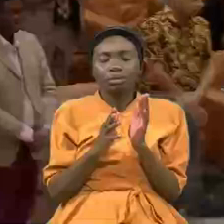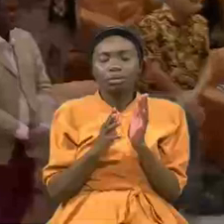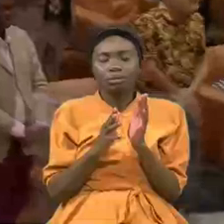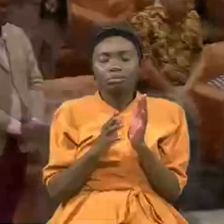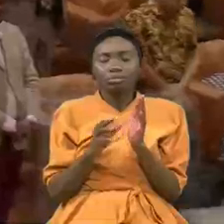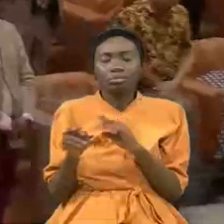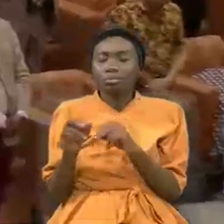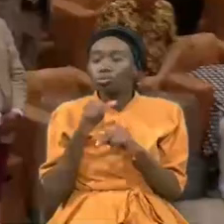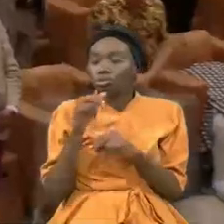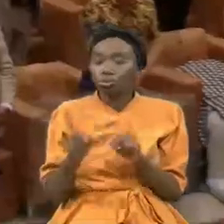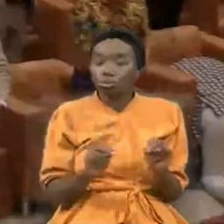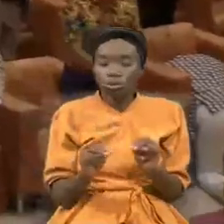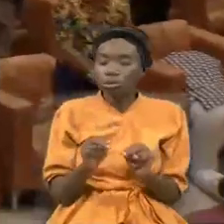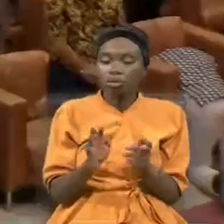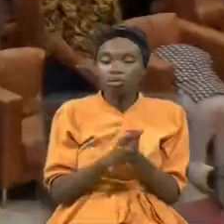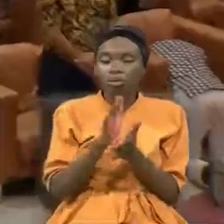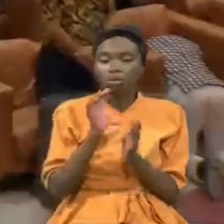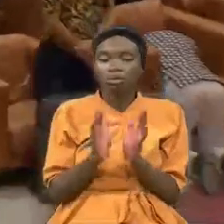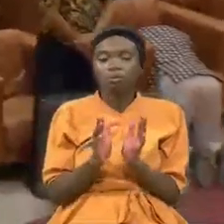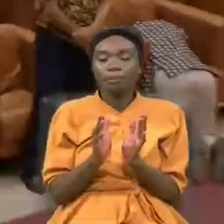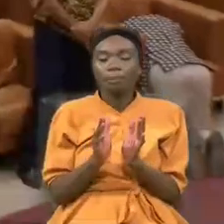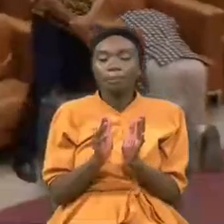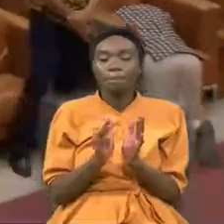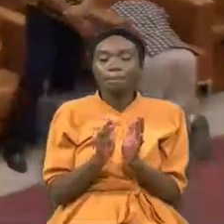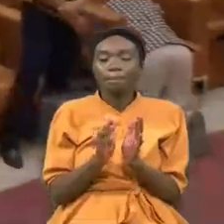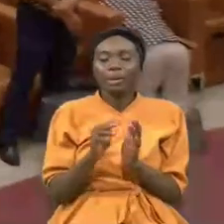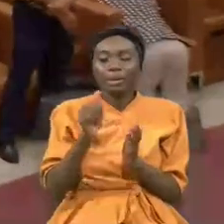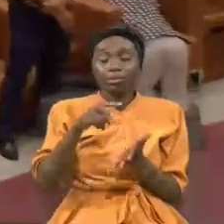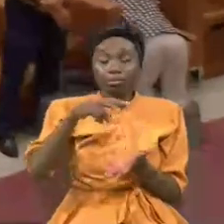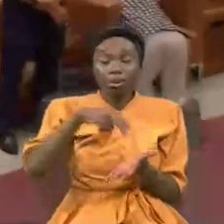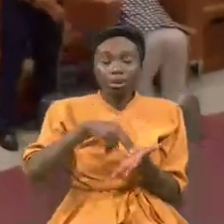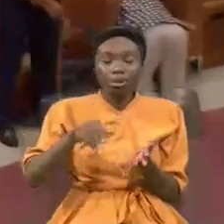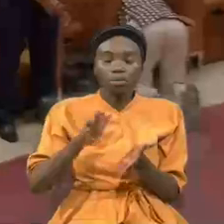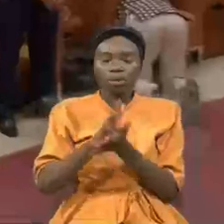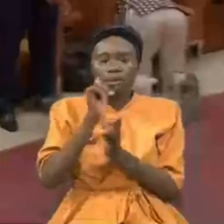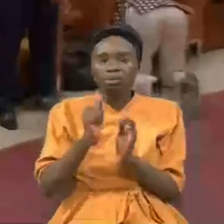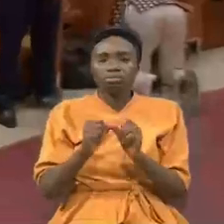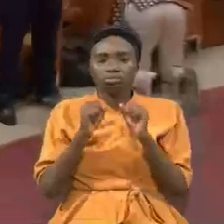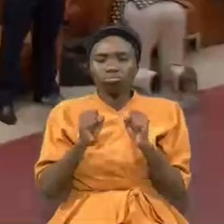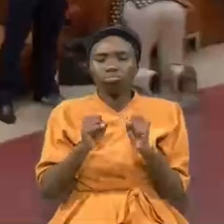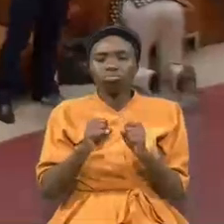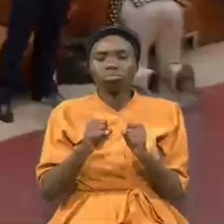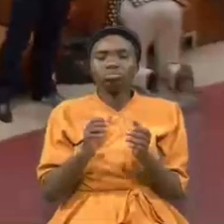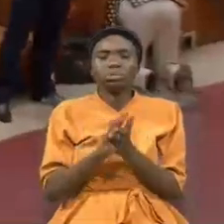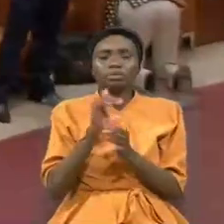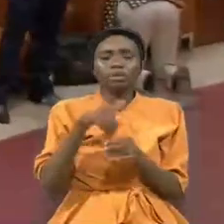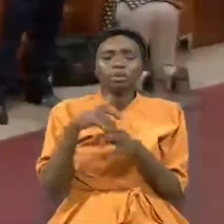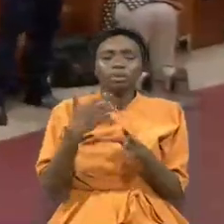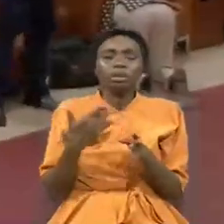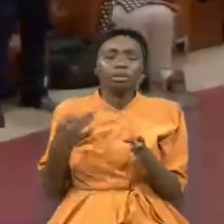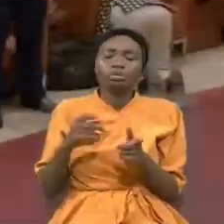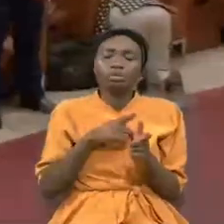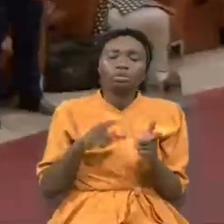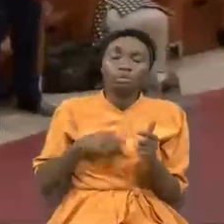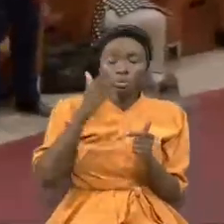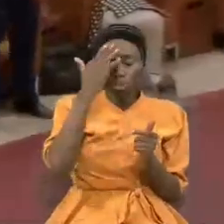un croyant impartial, un croyant ferme, inébranlable dans les choses du Seigneur.